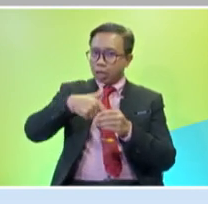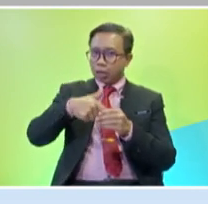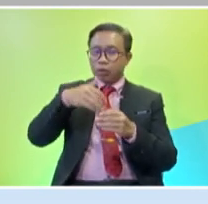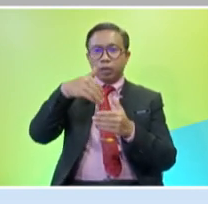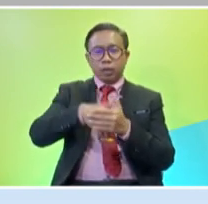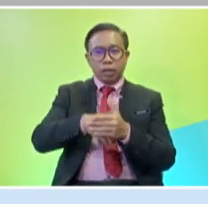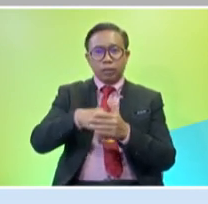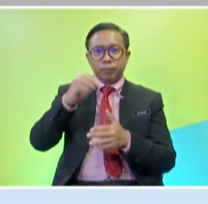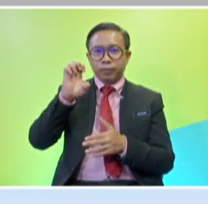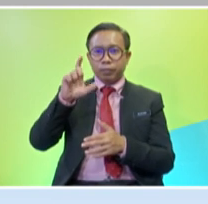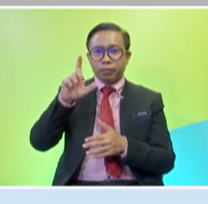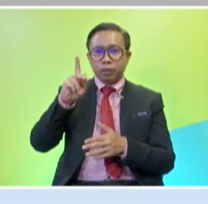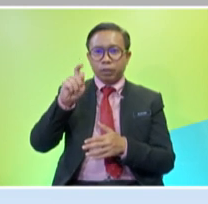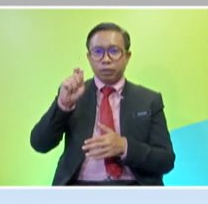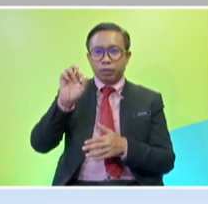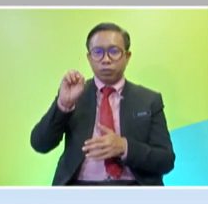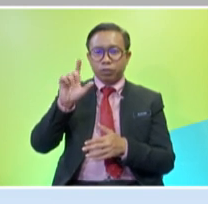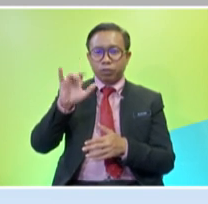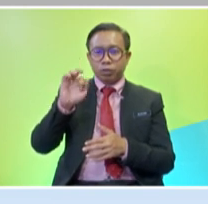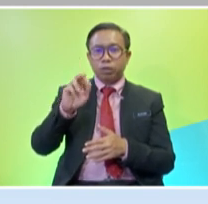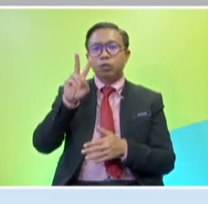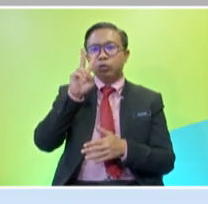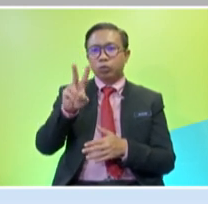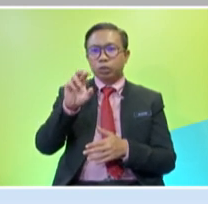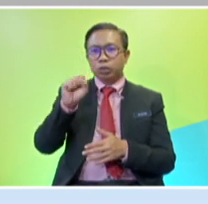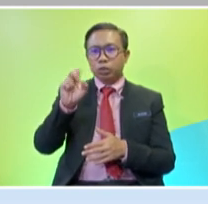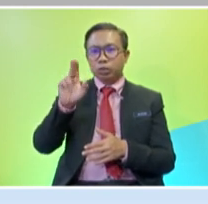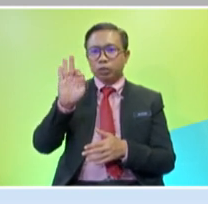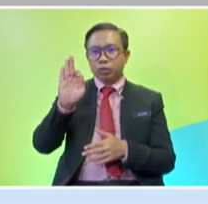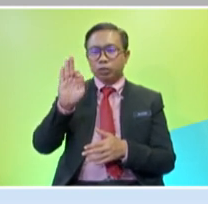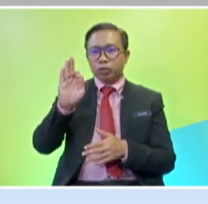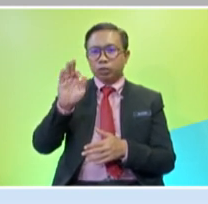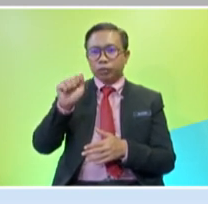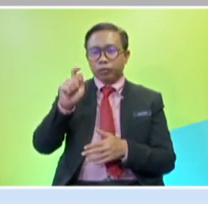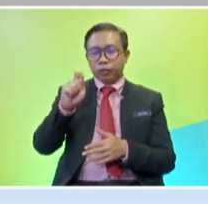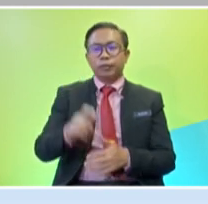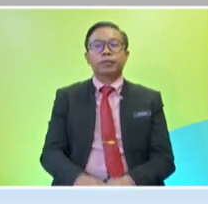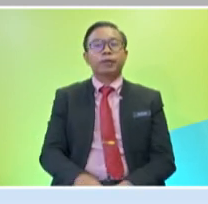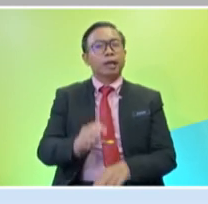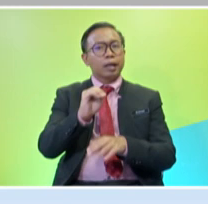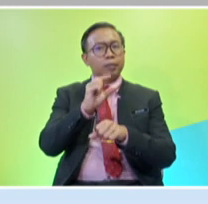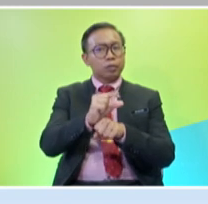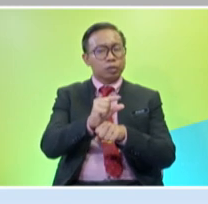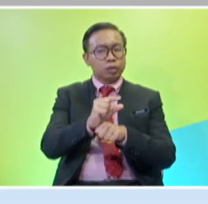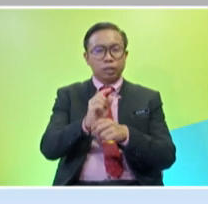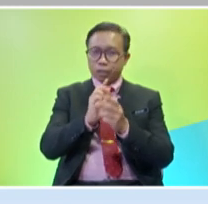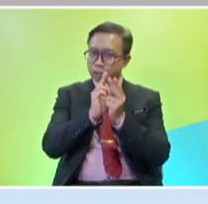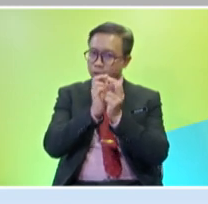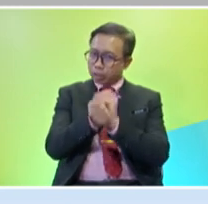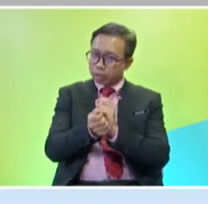elektrolit larutan kupreme 2 sulfat seterusnya magnesium bertindak sebagai